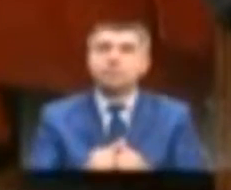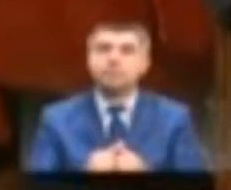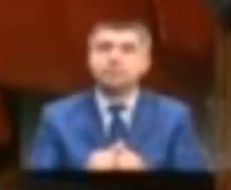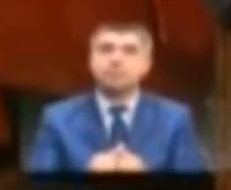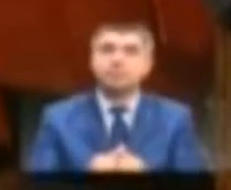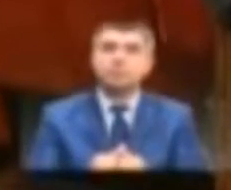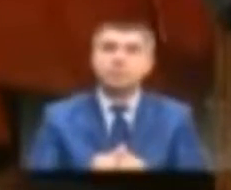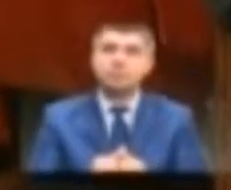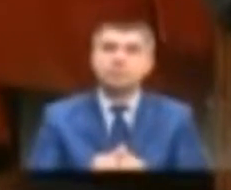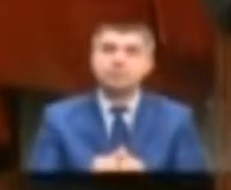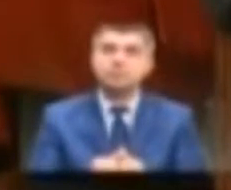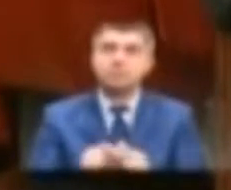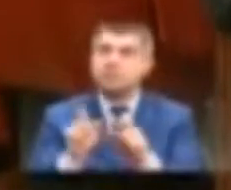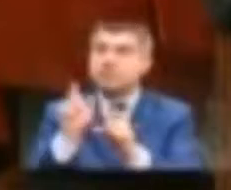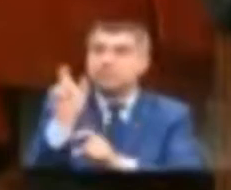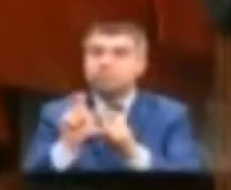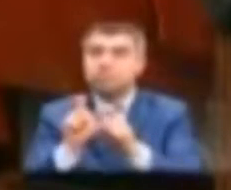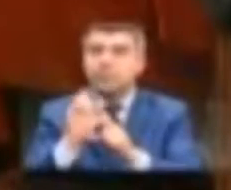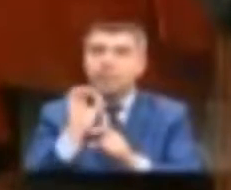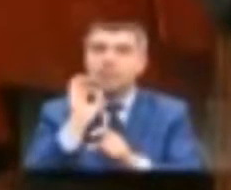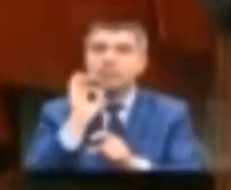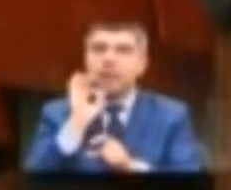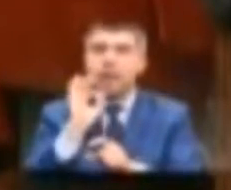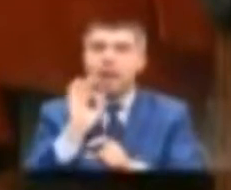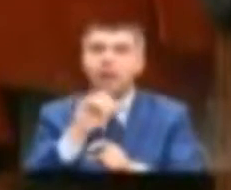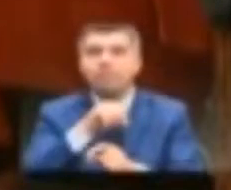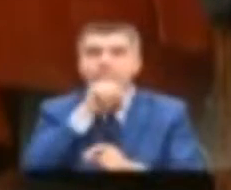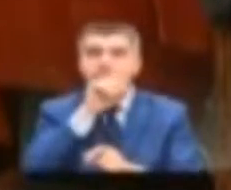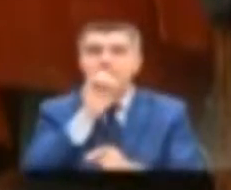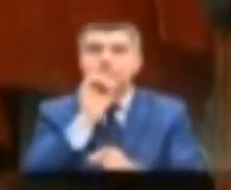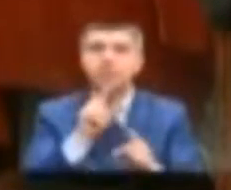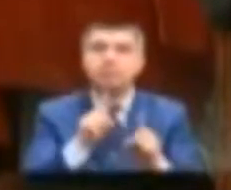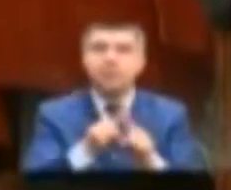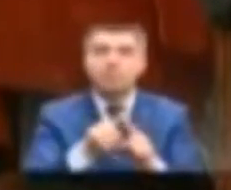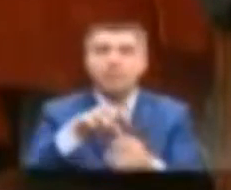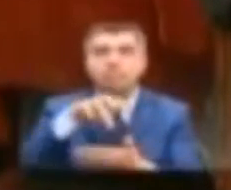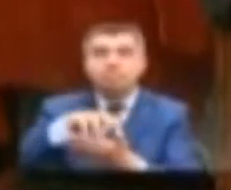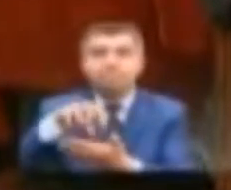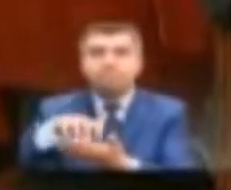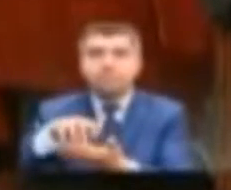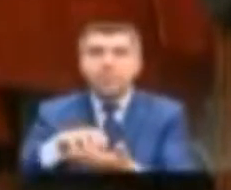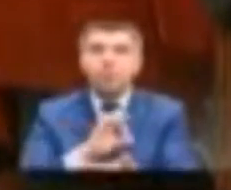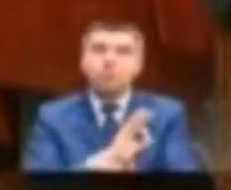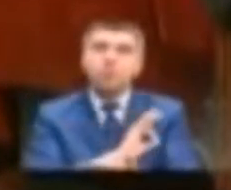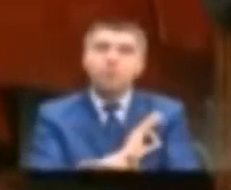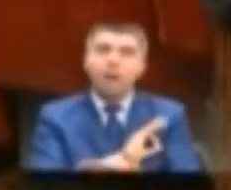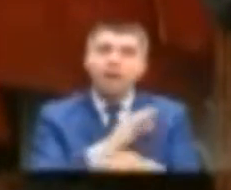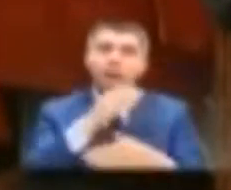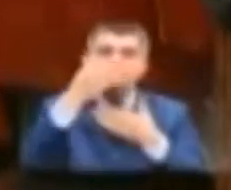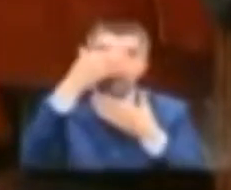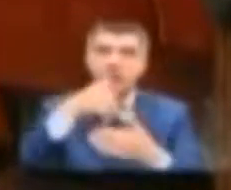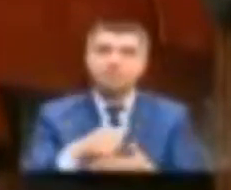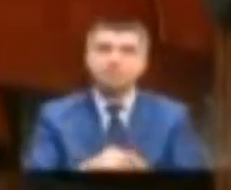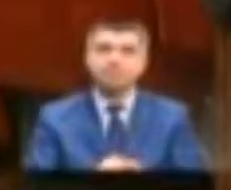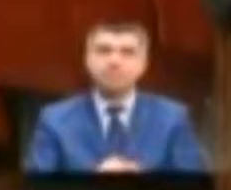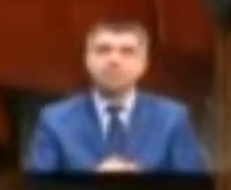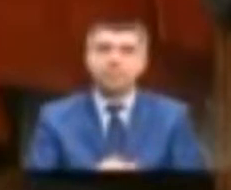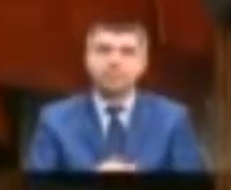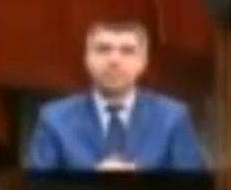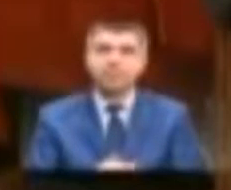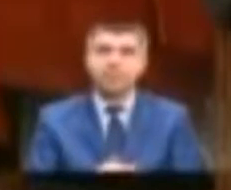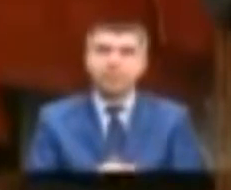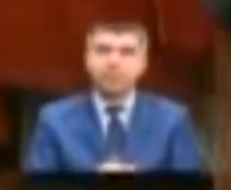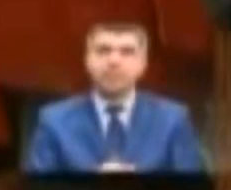تلائم خصوصيات السائح المغربي، وهي محطات بلادي. هذه المحطات أولا